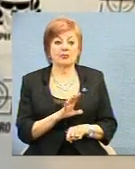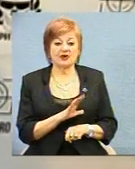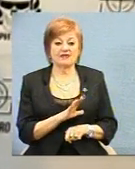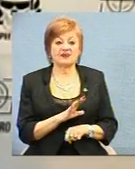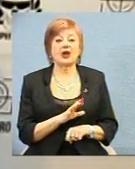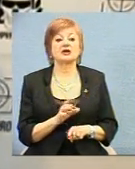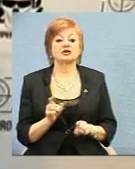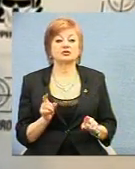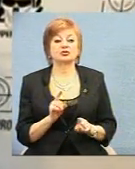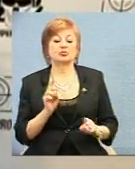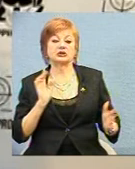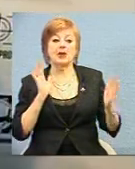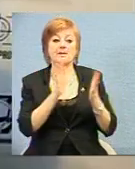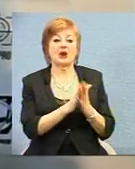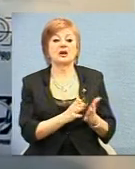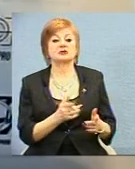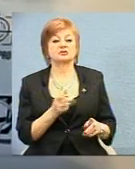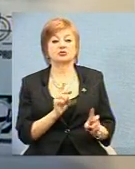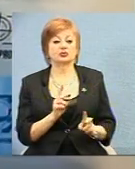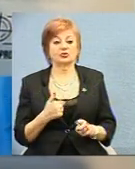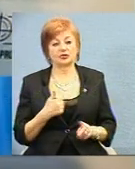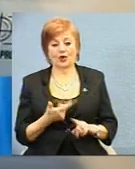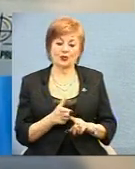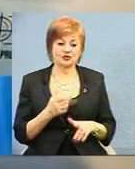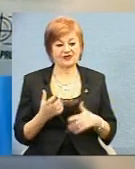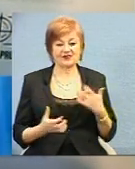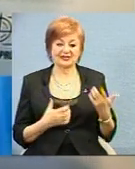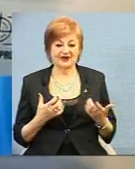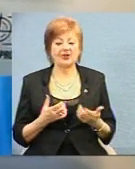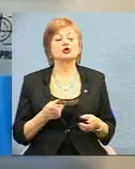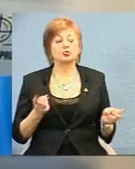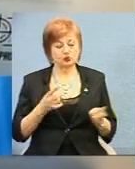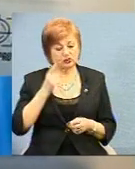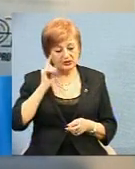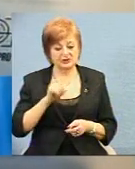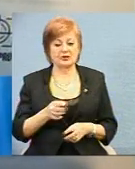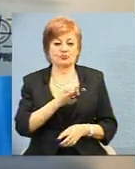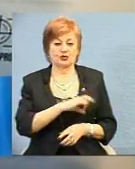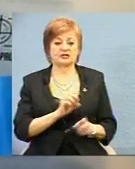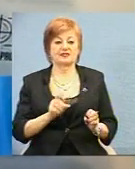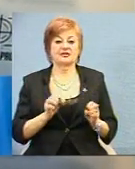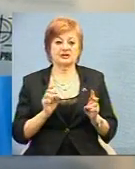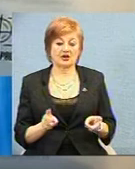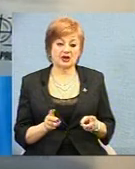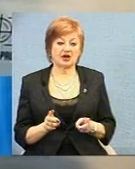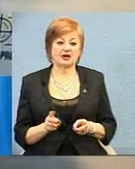тебе можуть хтось напасти, наприклад, ударити. Я дуже сильно хвилювалася, тому що я боялася, що не попаду. Ну, как